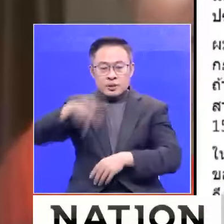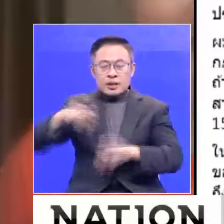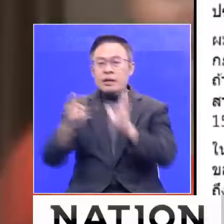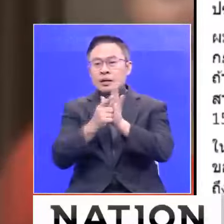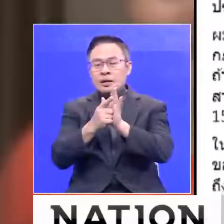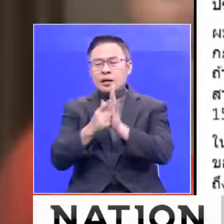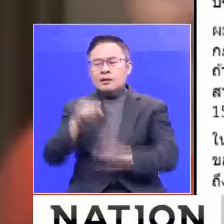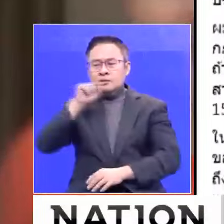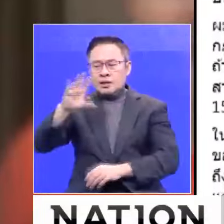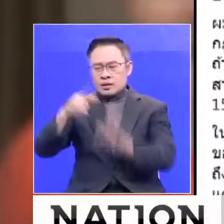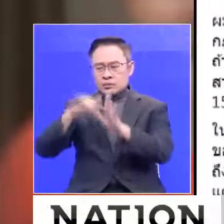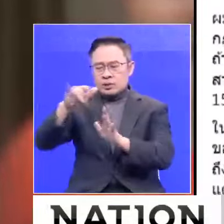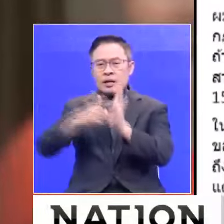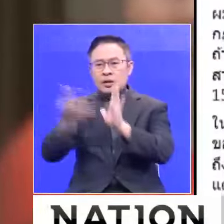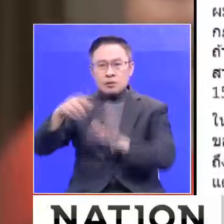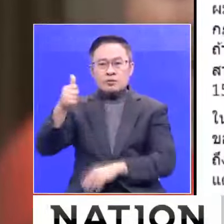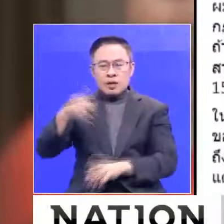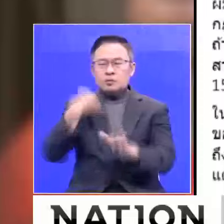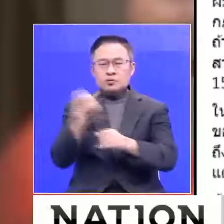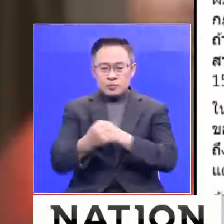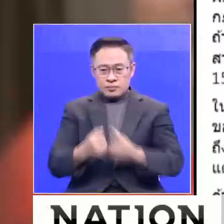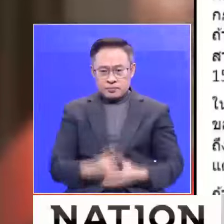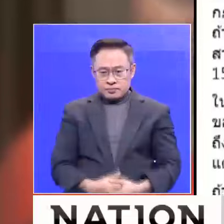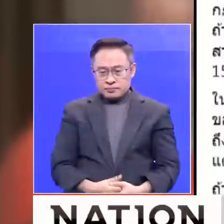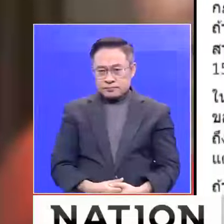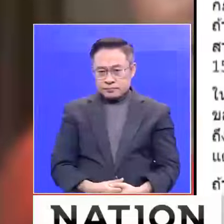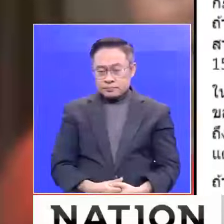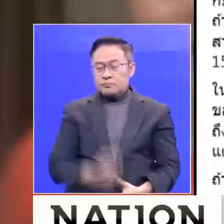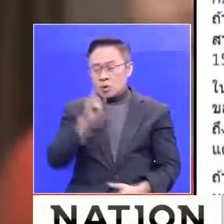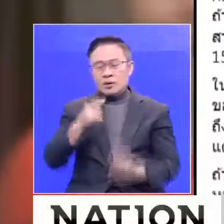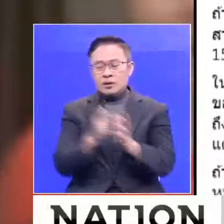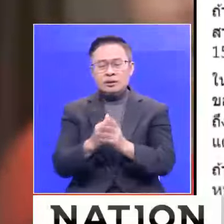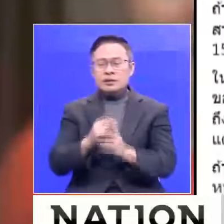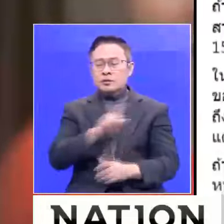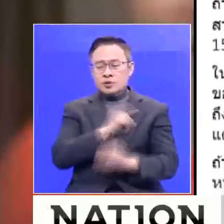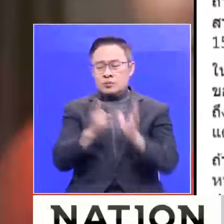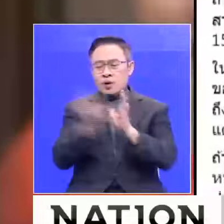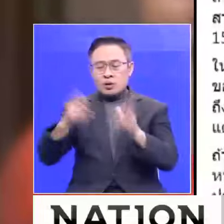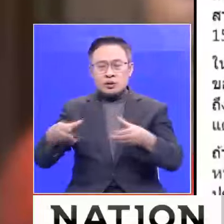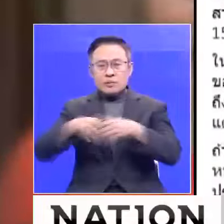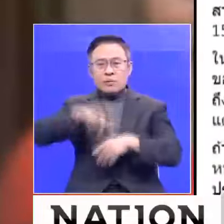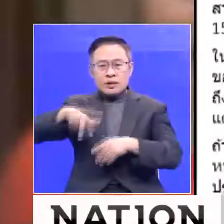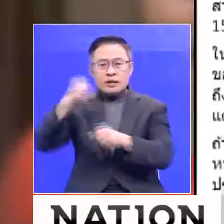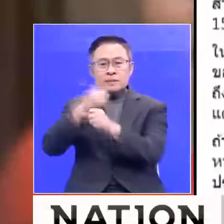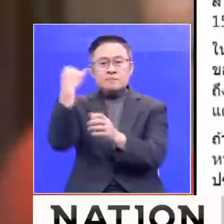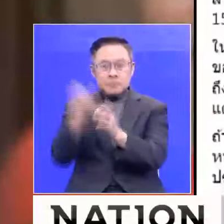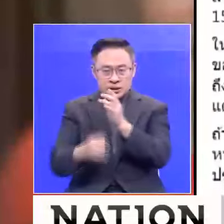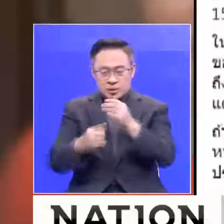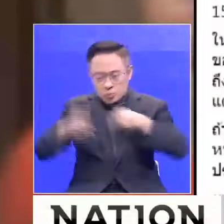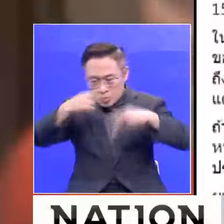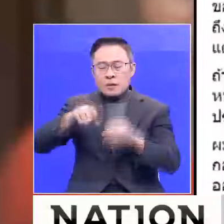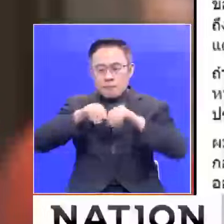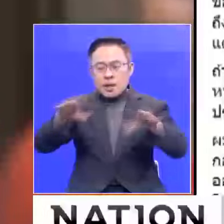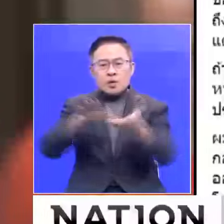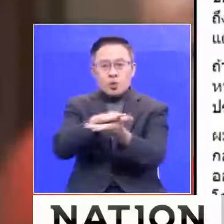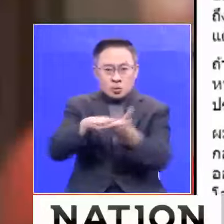โอ้โหมันถ้าอีกฝั่งหนึ่งฟังก็โอ้มันง่ายไปไหมนะฮะคือบอกตอนนี้มีการแสดงความเห็นเรื่องการหยุดปฏิบัติหน้าที่ลุงชาญกัน